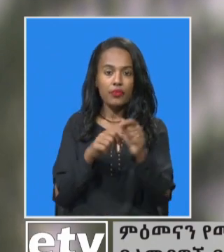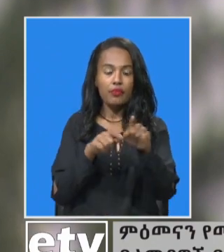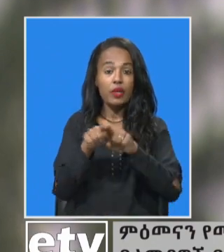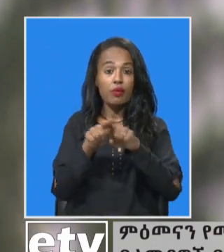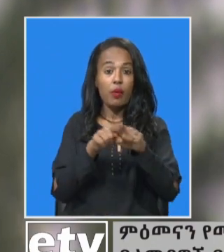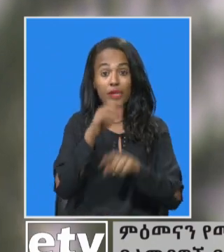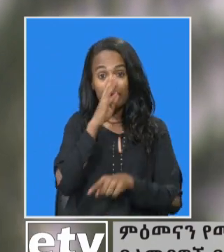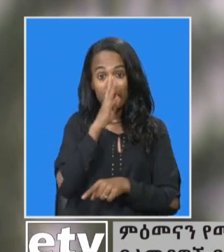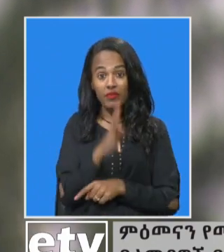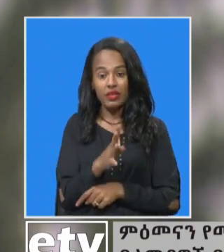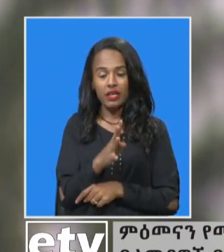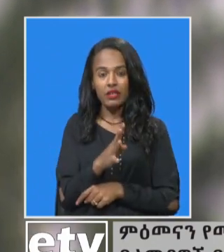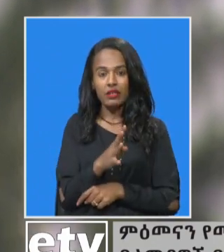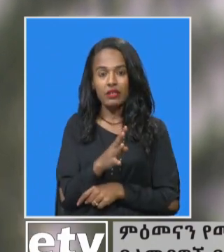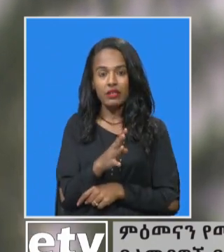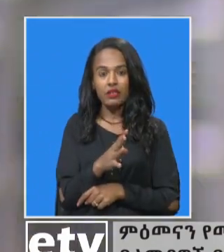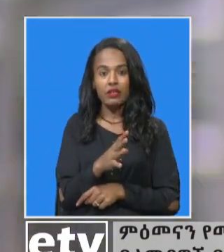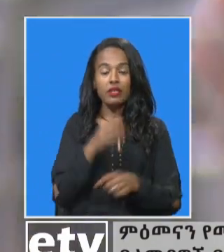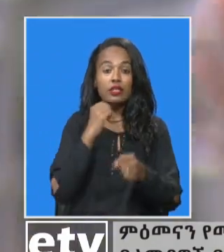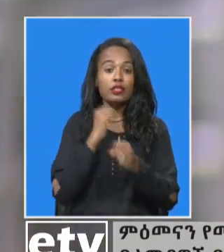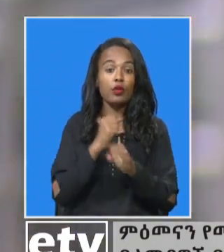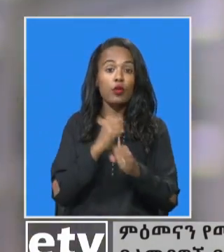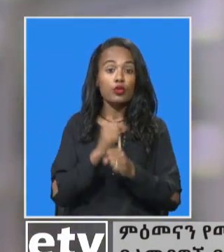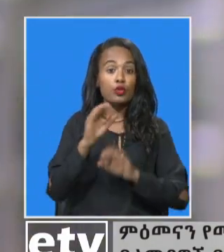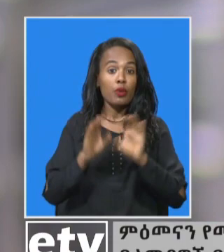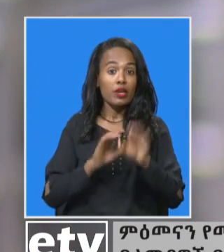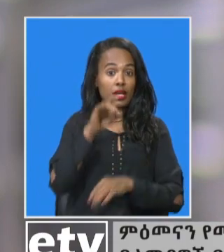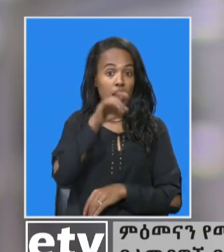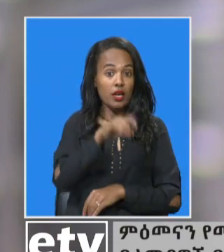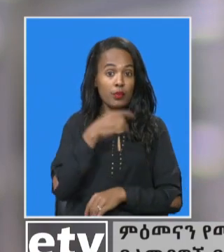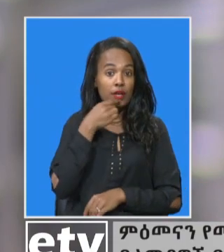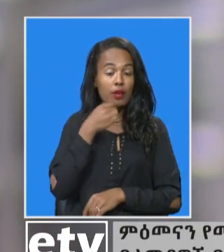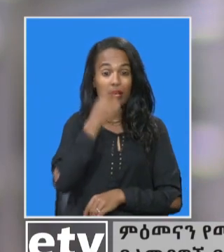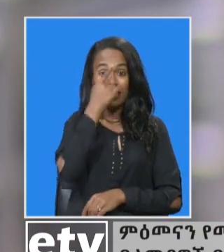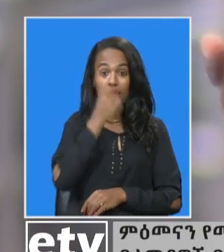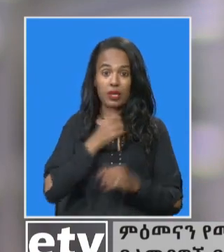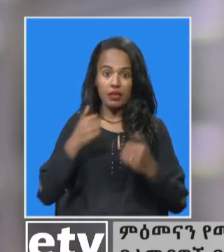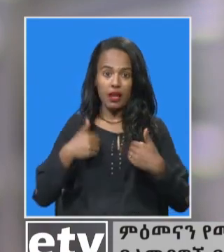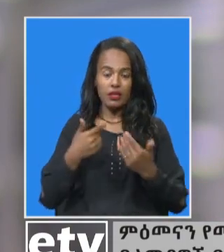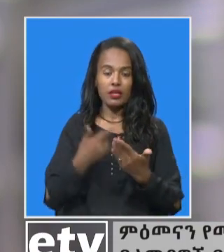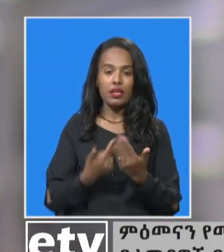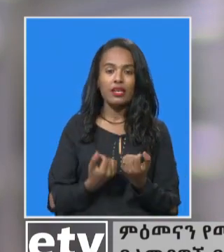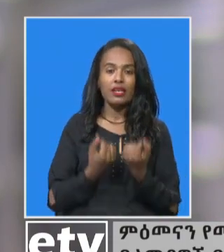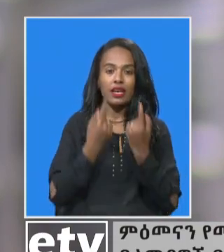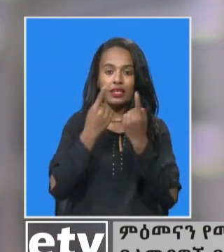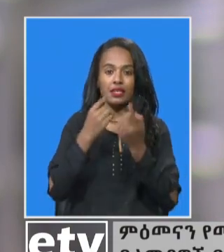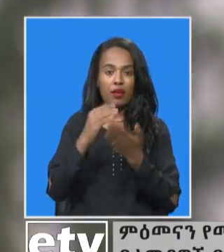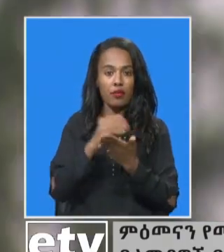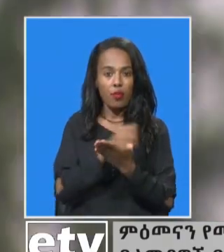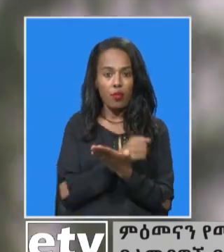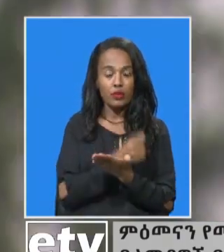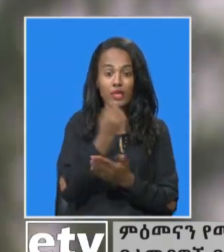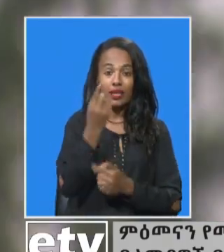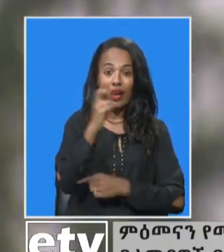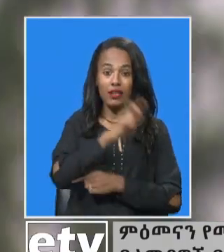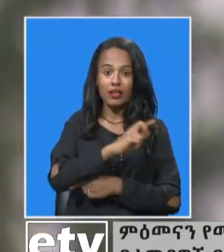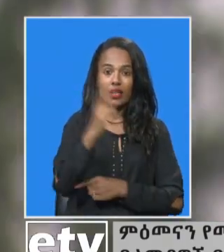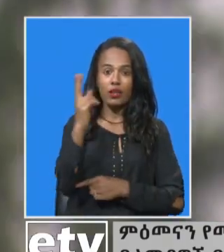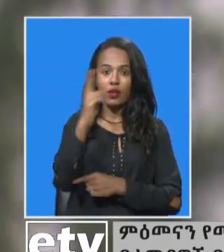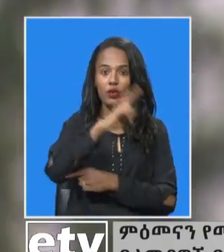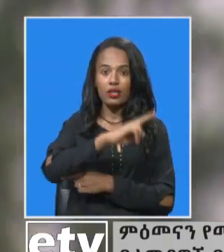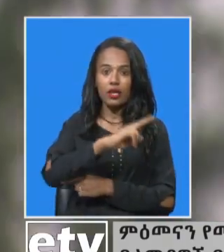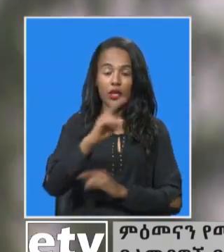መግባባት በመፍጠር ስራዎችን ማካሄድ ይኖርብናል የሚል እምነት ያለን፣ ይሄን ከግንዛቤ በመውሰድ ለአንድ ቀን ለሁለት